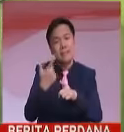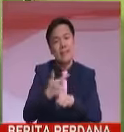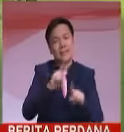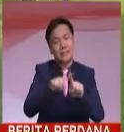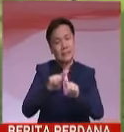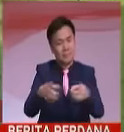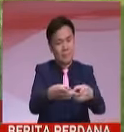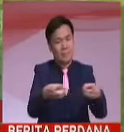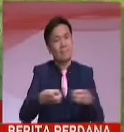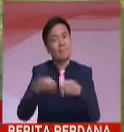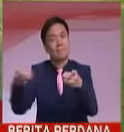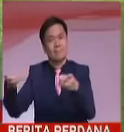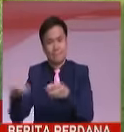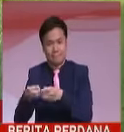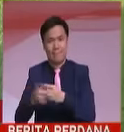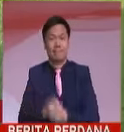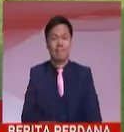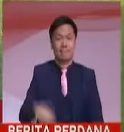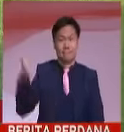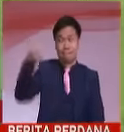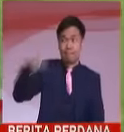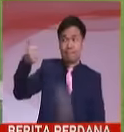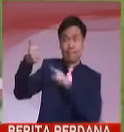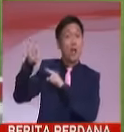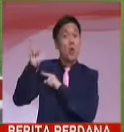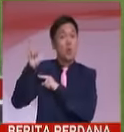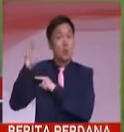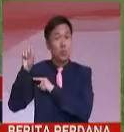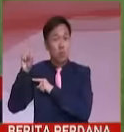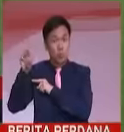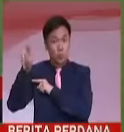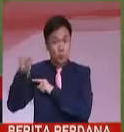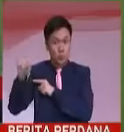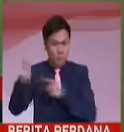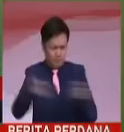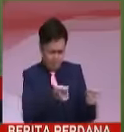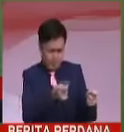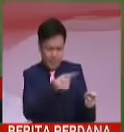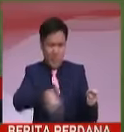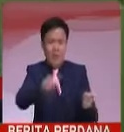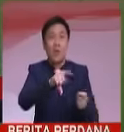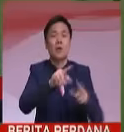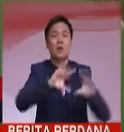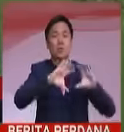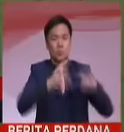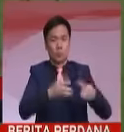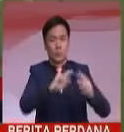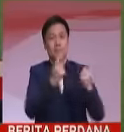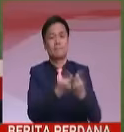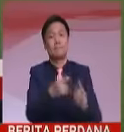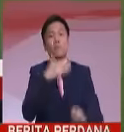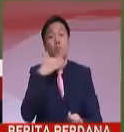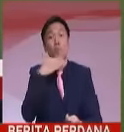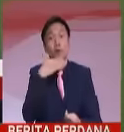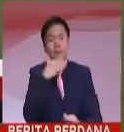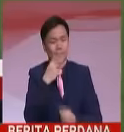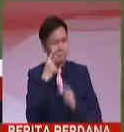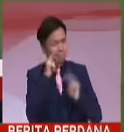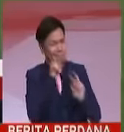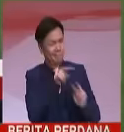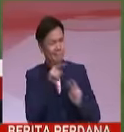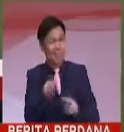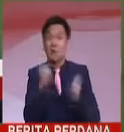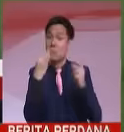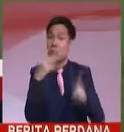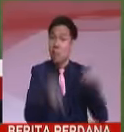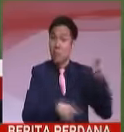hai hai if you try yang dilantik mengendalikan skuad muda itu berkata Dia amat gembira apabila melihat kehadiran ramai